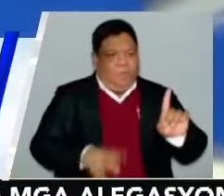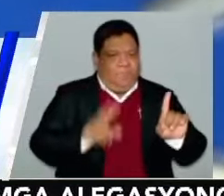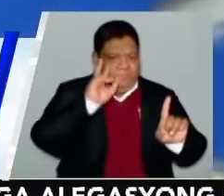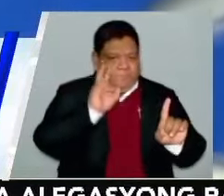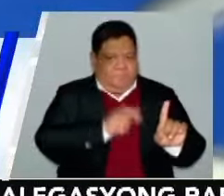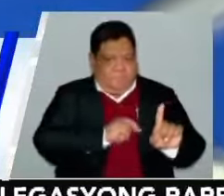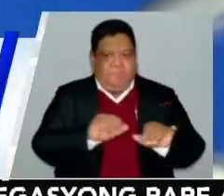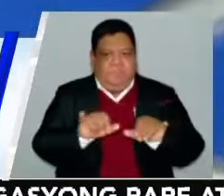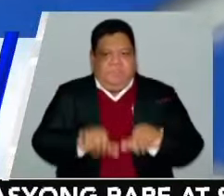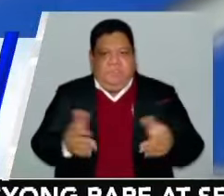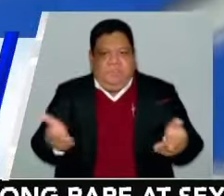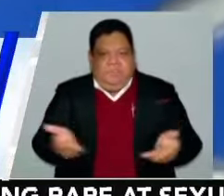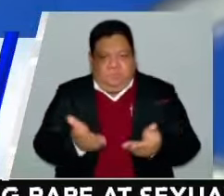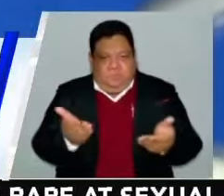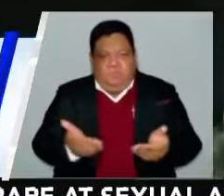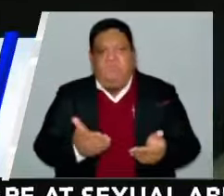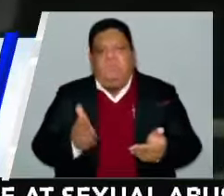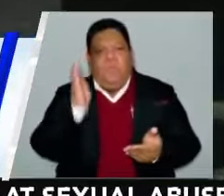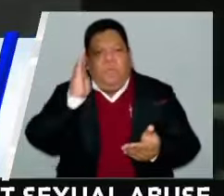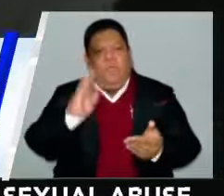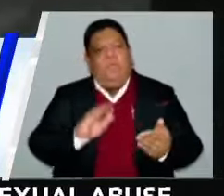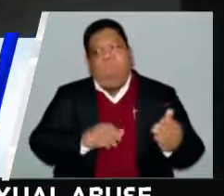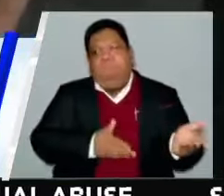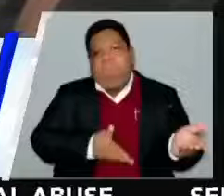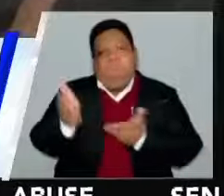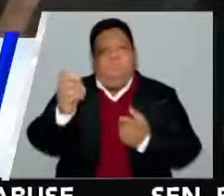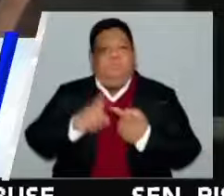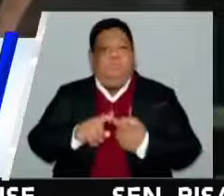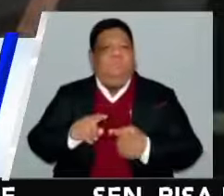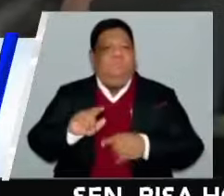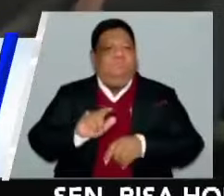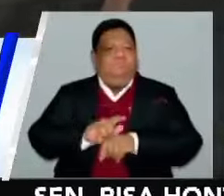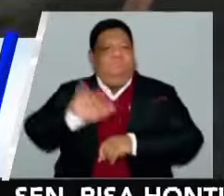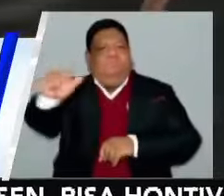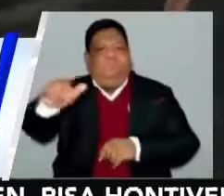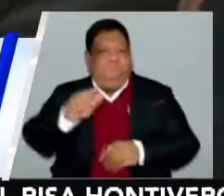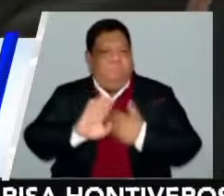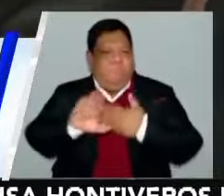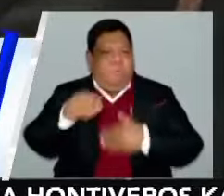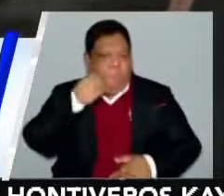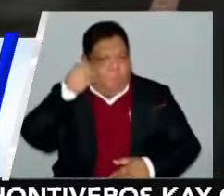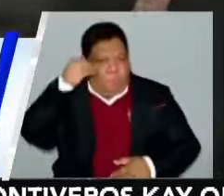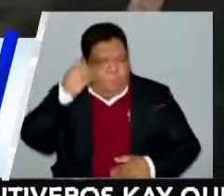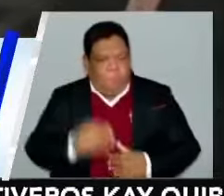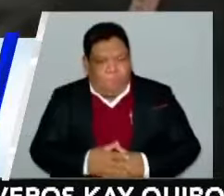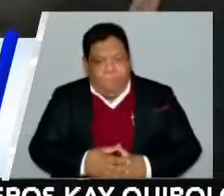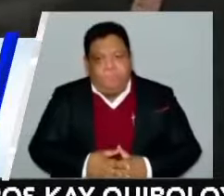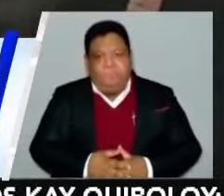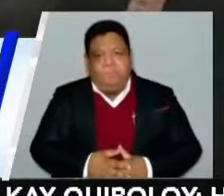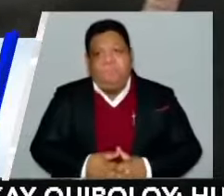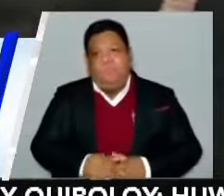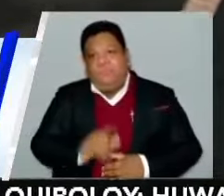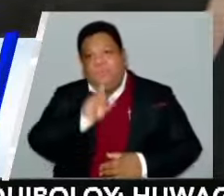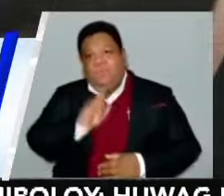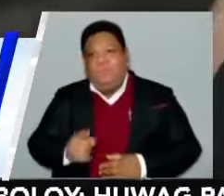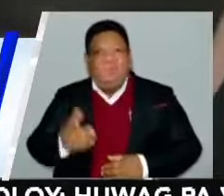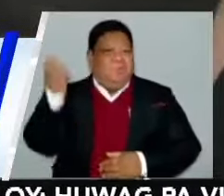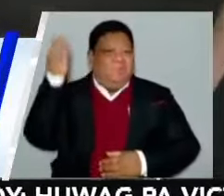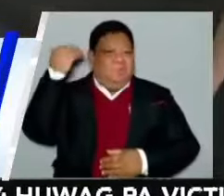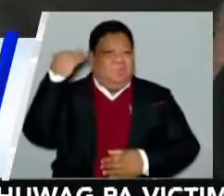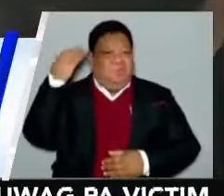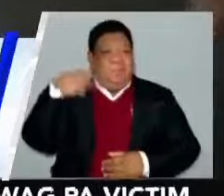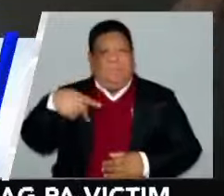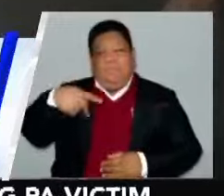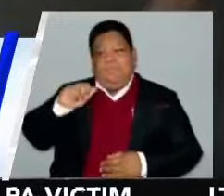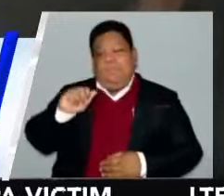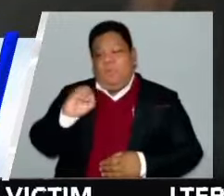NAIA Terminal 1 pabalik sa kanilang mga bansa. Panglimang batch na ito ng mga nahuling foreign national matapos ang raid ng PAOK, DOJ at PNP sa gusaling ito